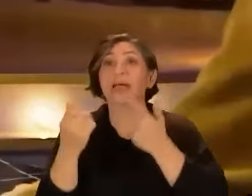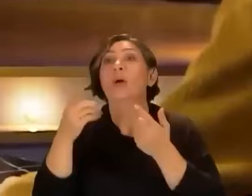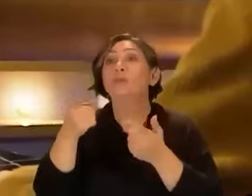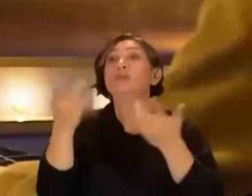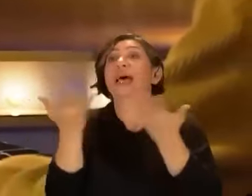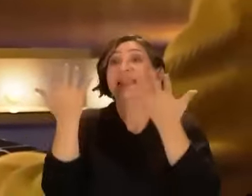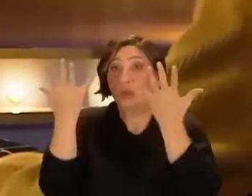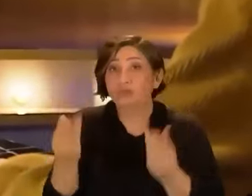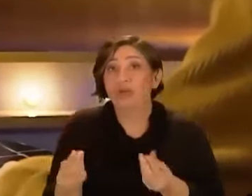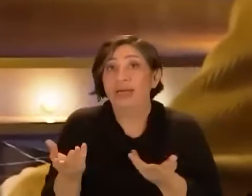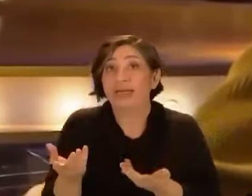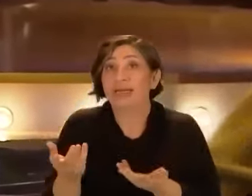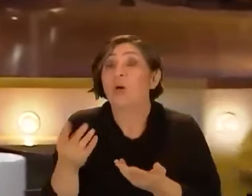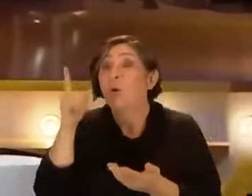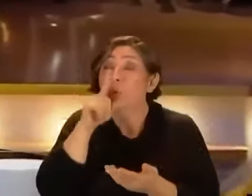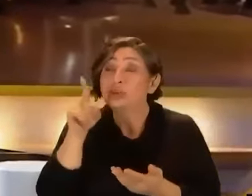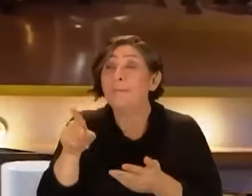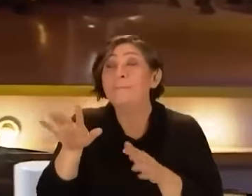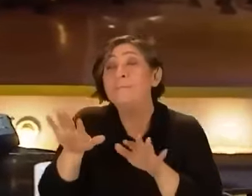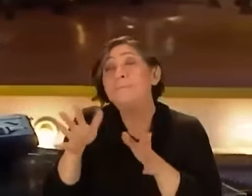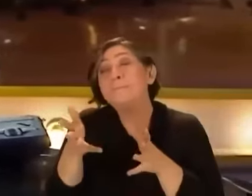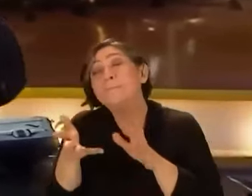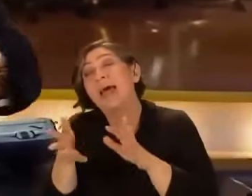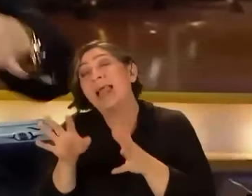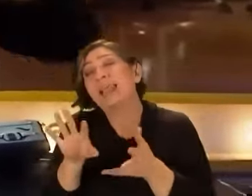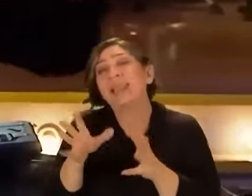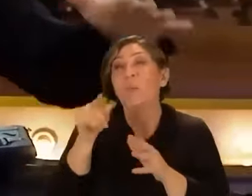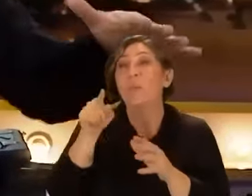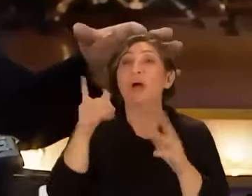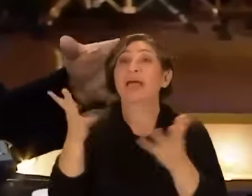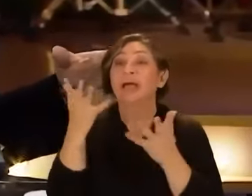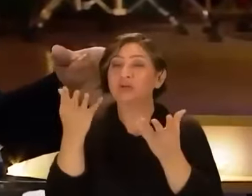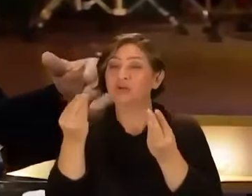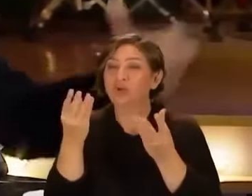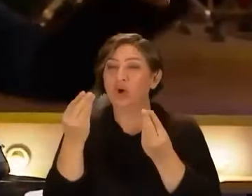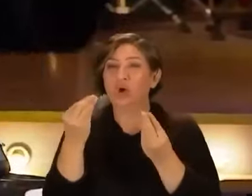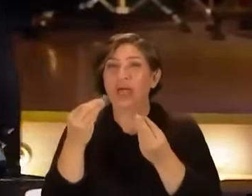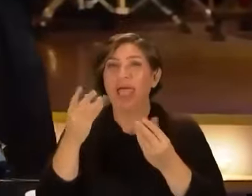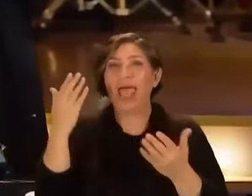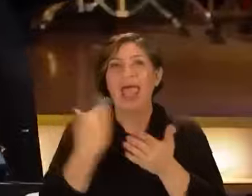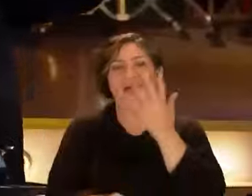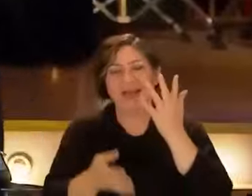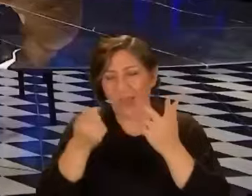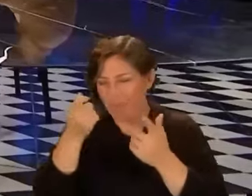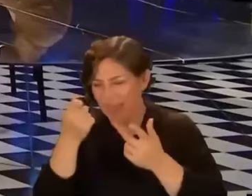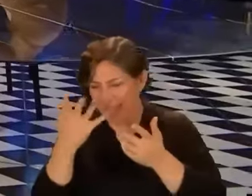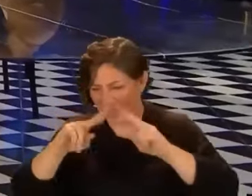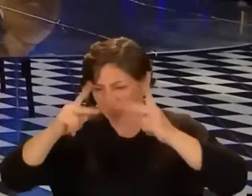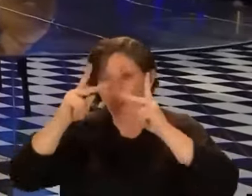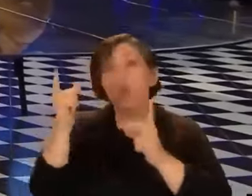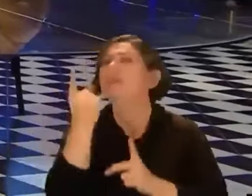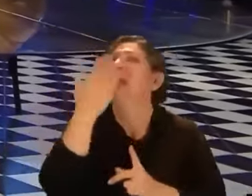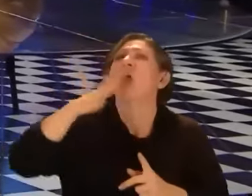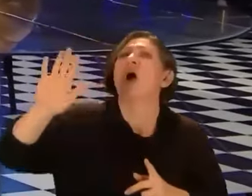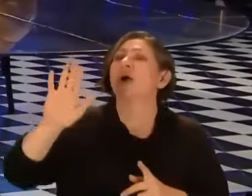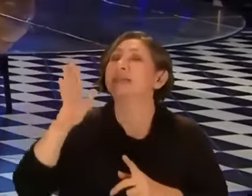zaten olacak. Onun için belki de bu kadar çok hani şeye de gerek yok. Eyvah, ya para ya kariyer. Öyle bir